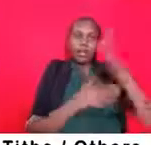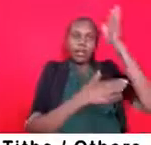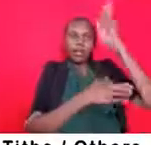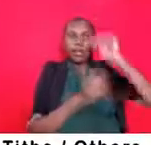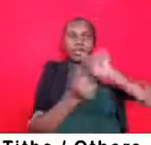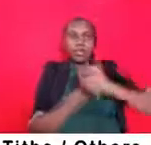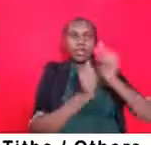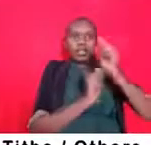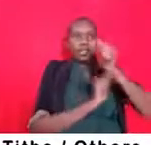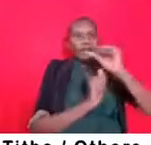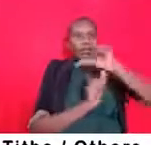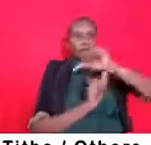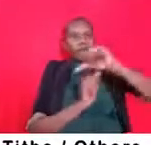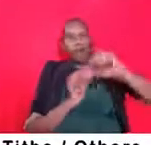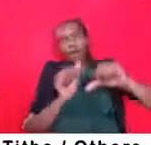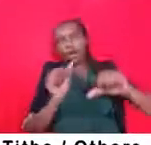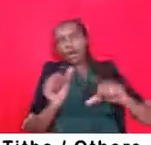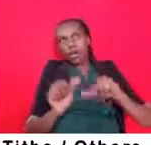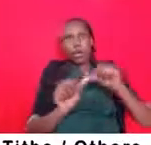My God, turn it